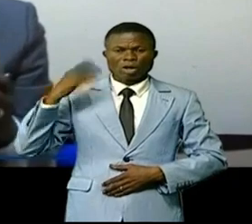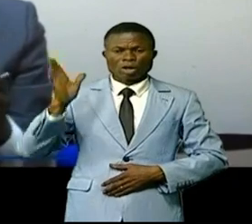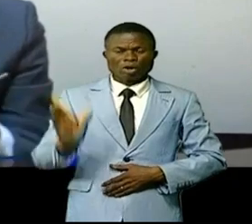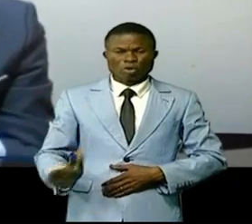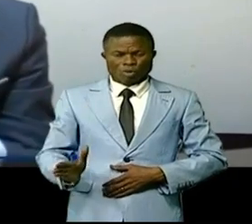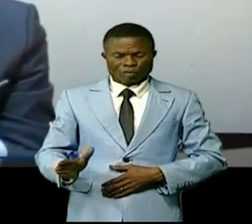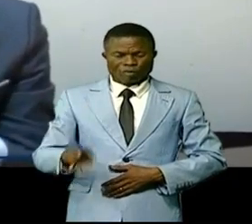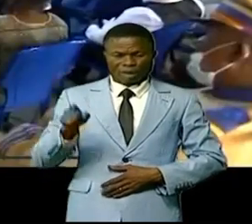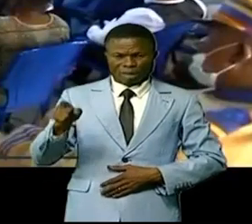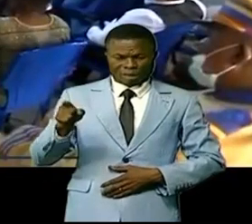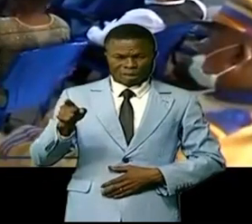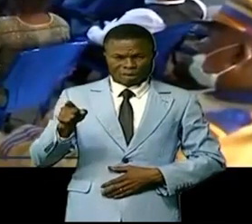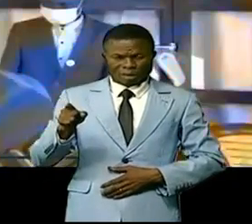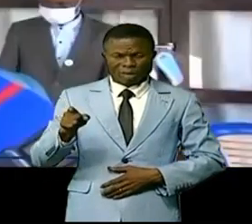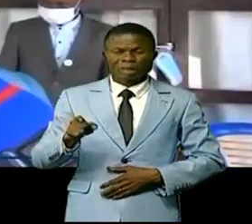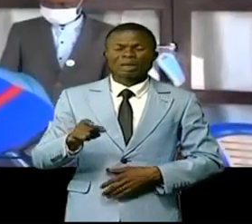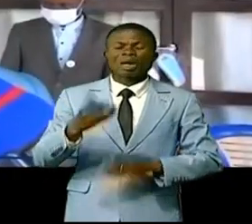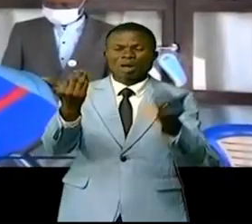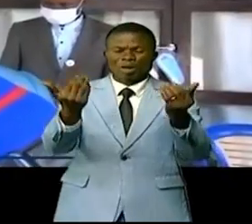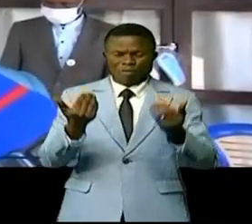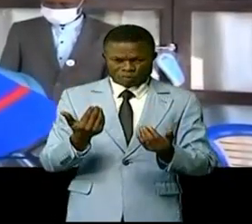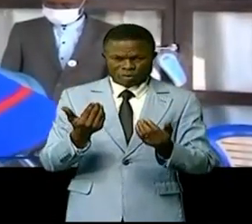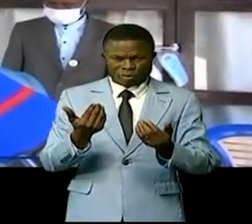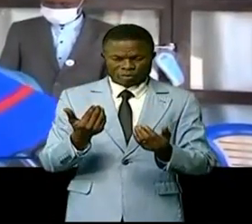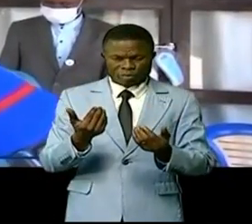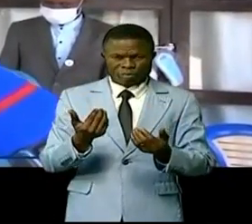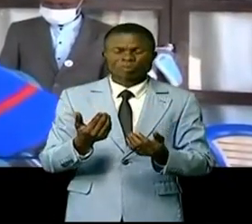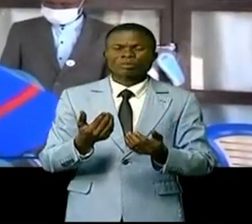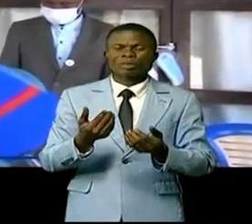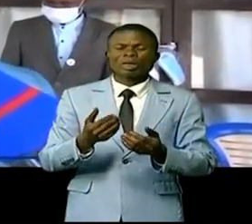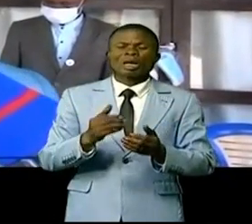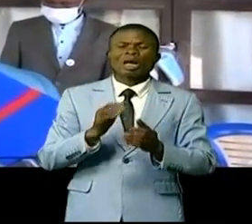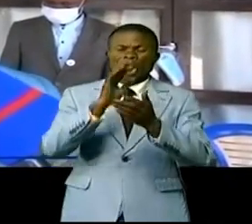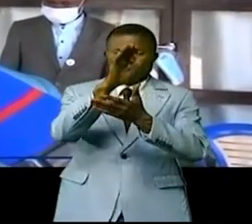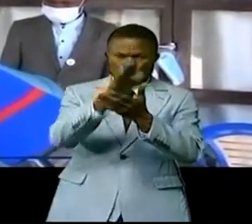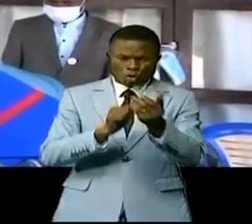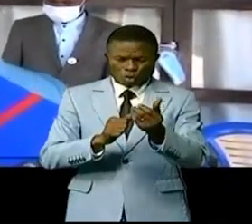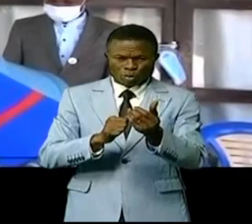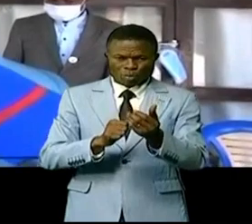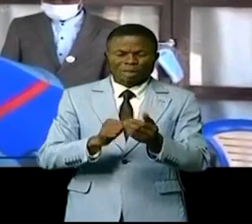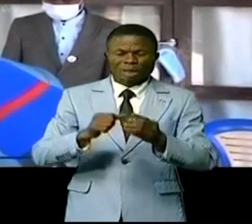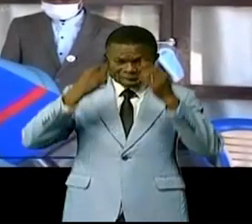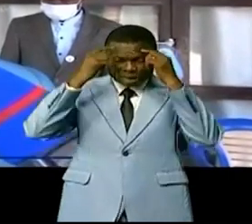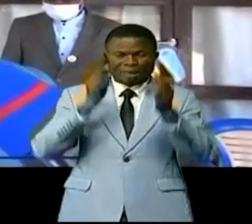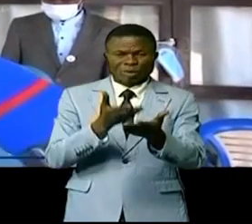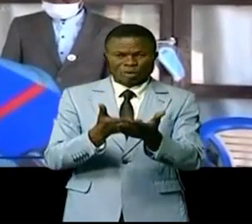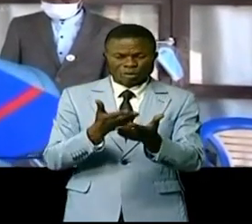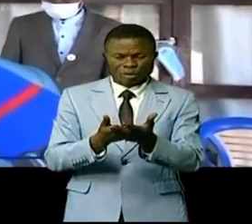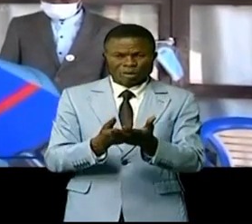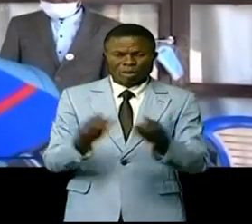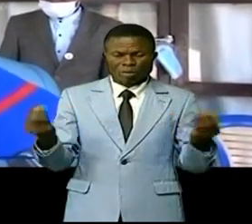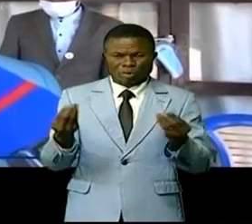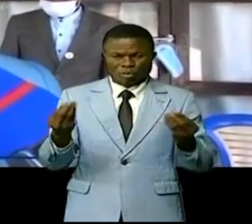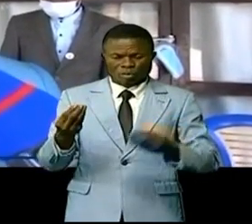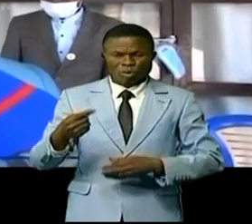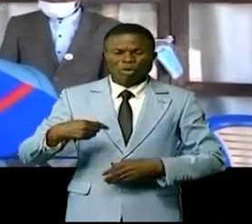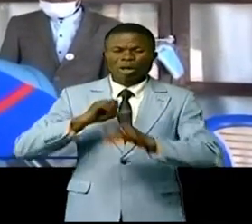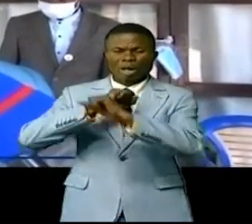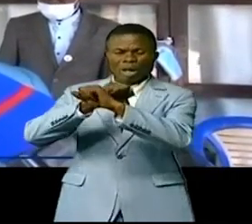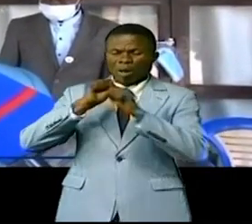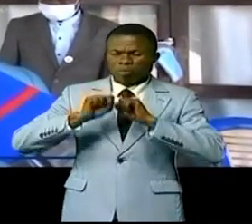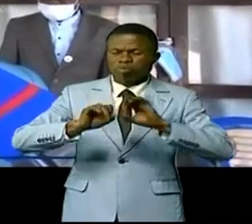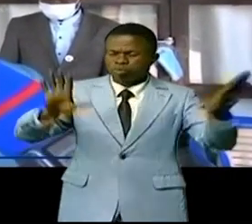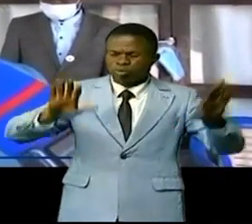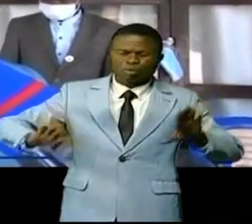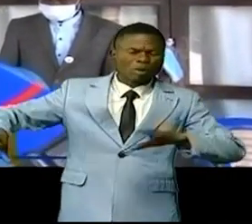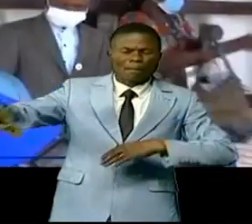Idriss Mangalam, qui aussi a voulu relayer, s'approprier de ces mesures-là pour qu'on puisse vulgariser ça